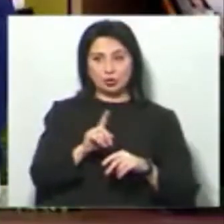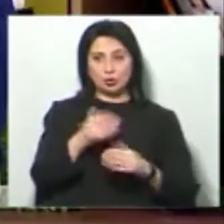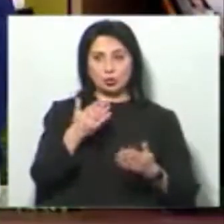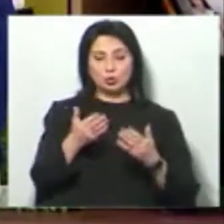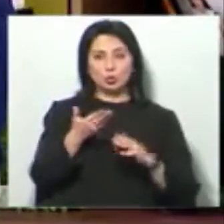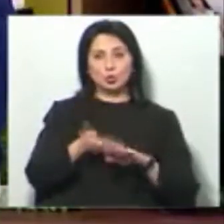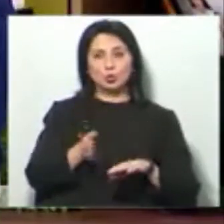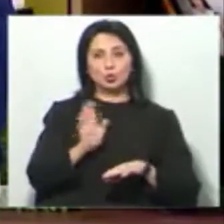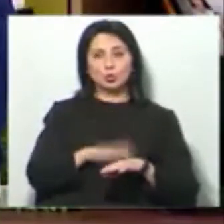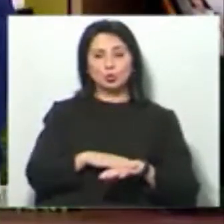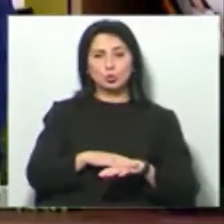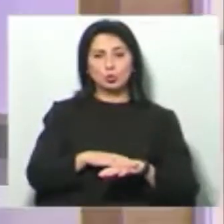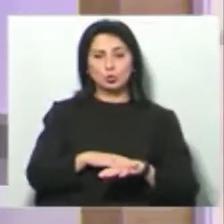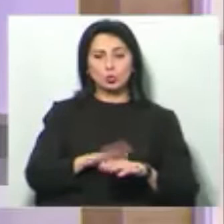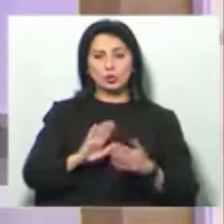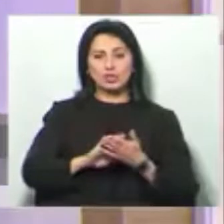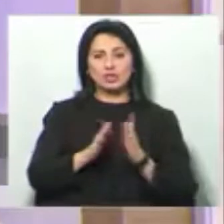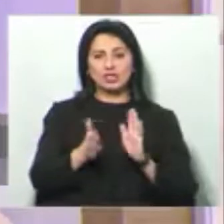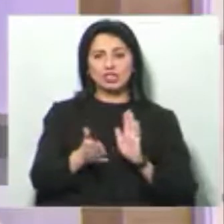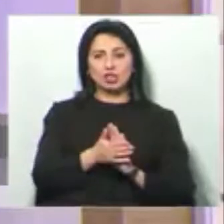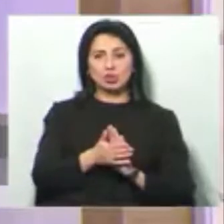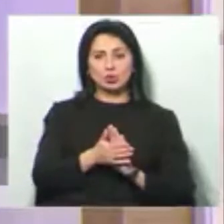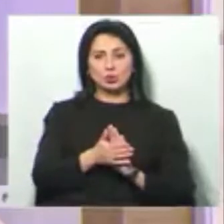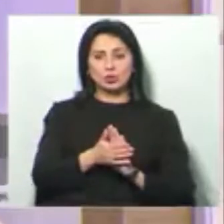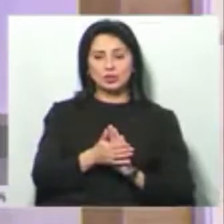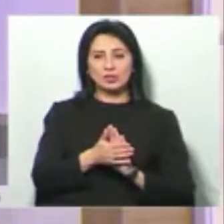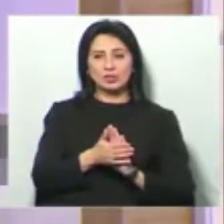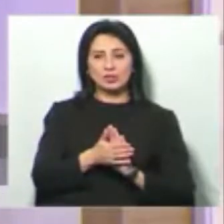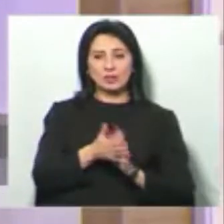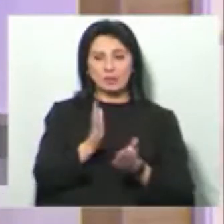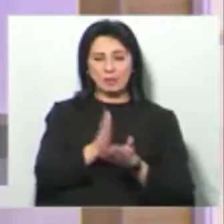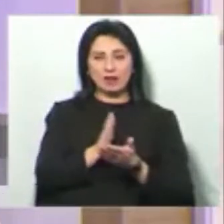protuli situația max